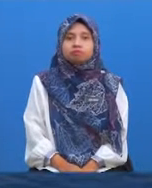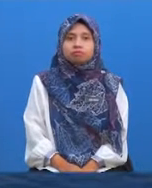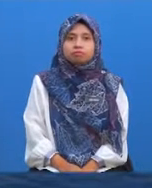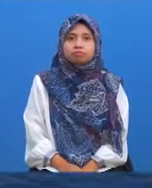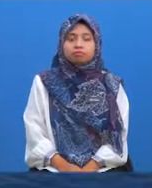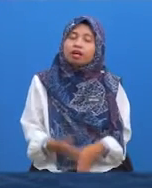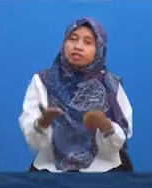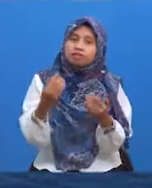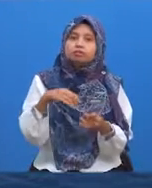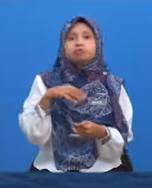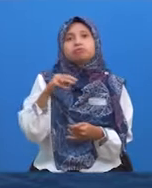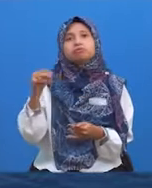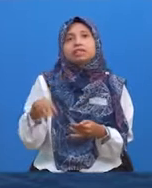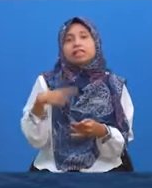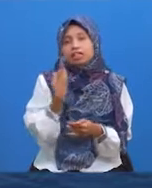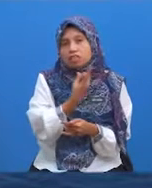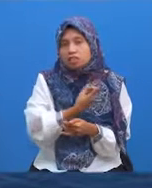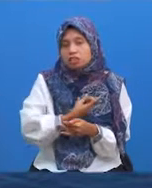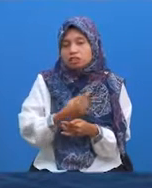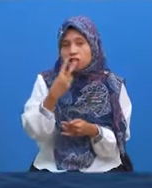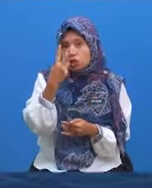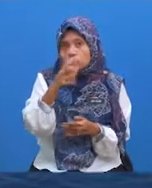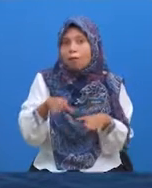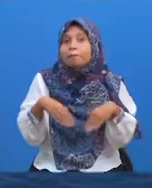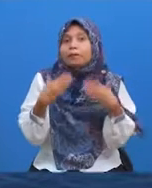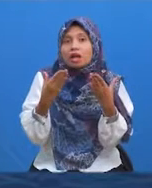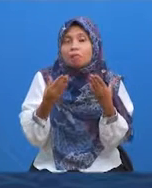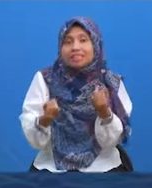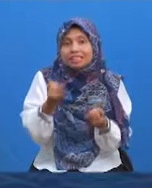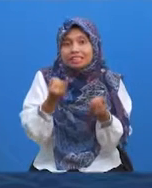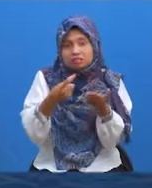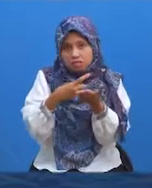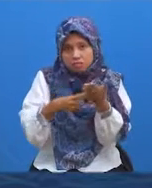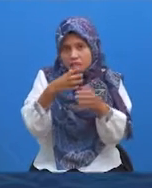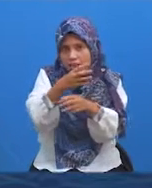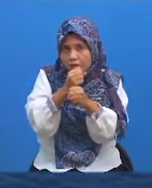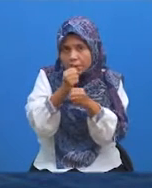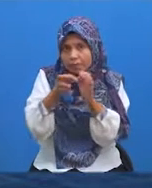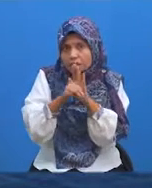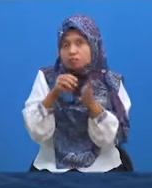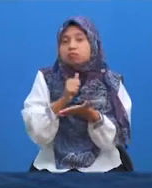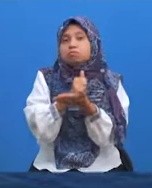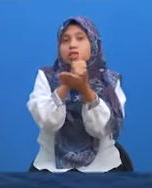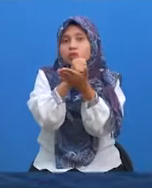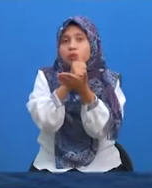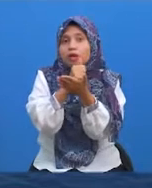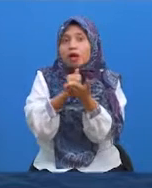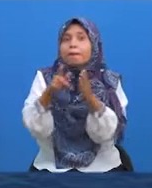Jo murid-murid kita terkait Bagaimana keanjalan harga dapat membantu